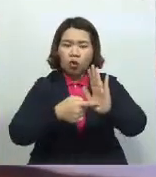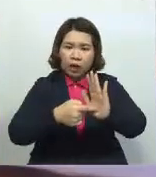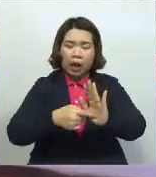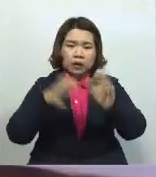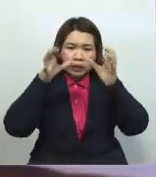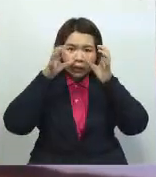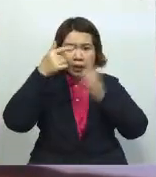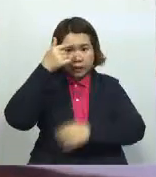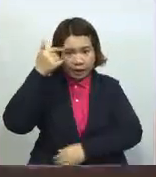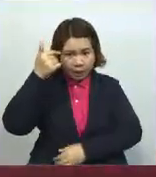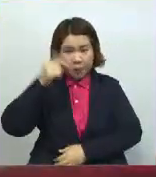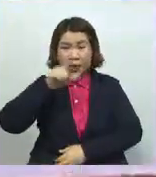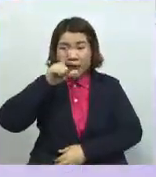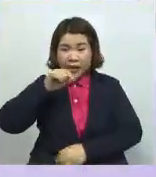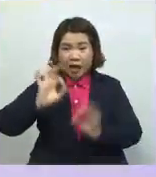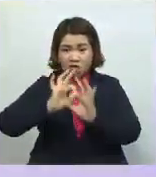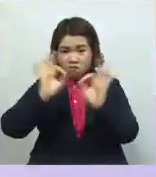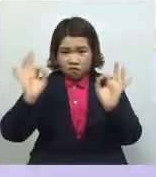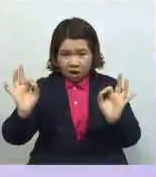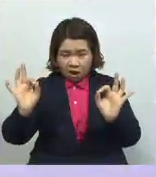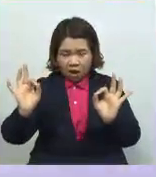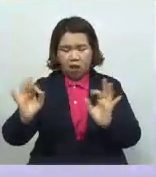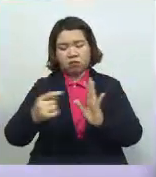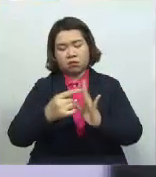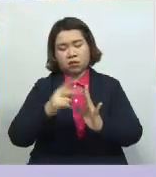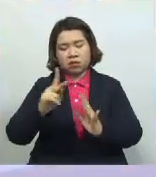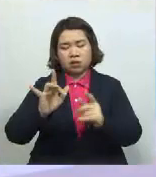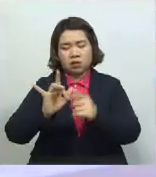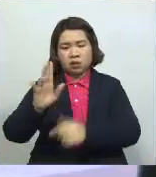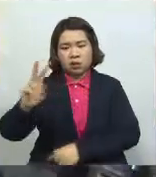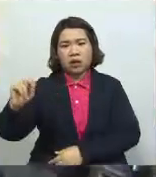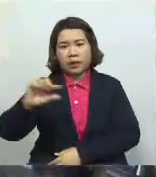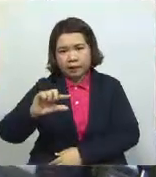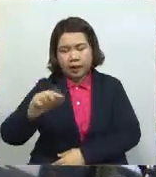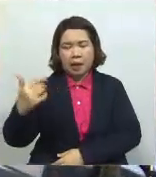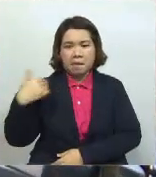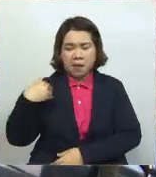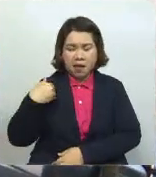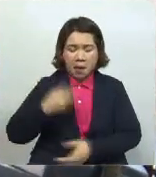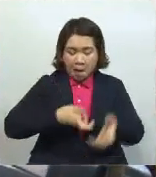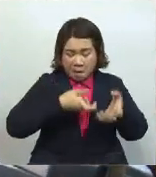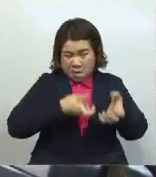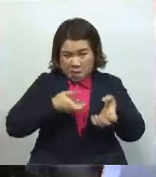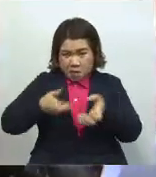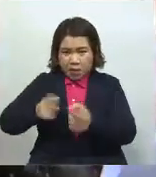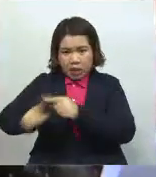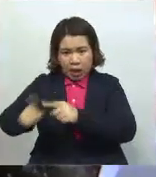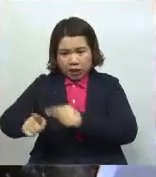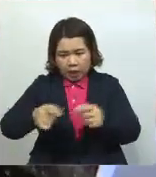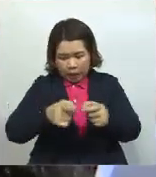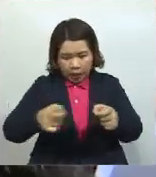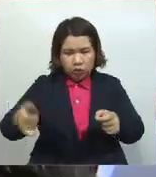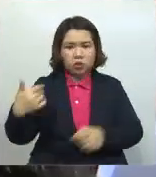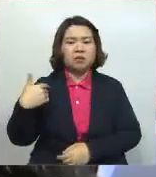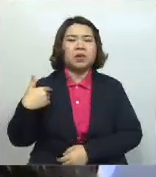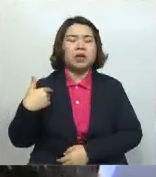ากเสือดำไก่ฟ้าหลังเทาและเก้งอีกทั้งยังพบอาวุธปืนพร้อมเครื่องกระสุนปืนอีกจำนวนหนึ่งจึงมี